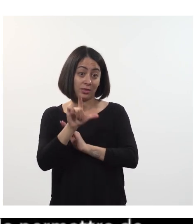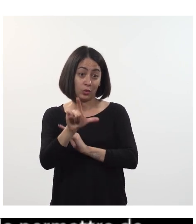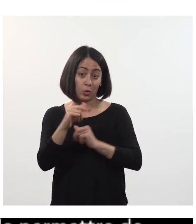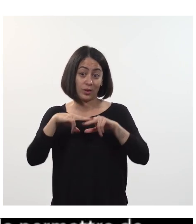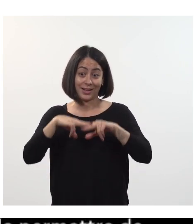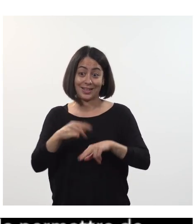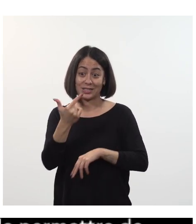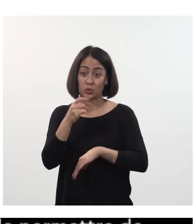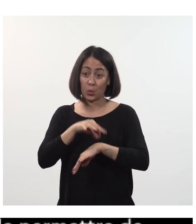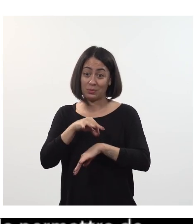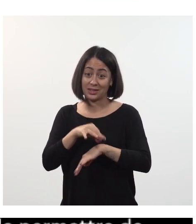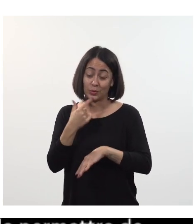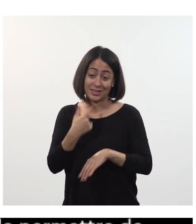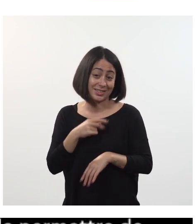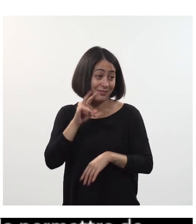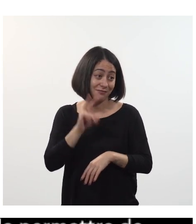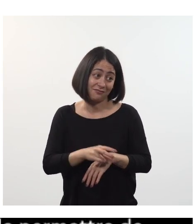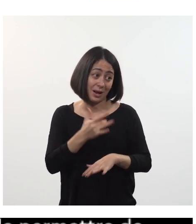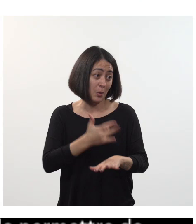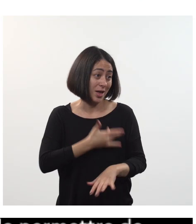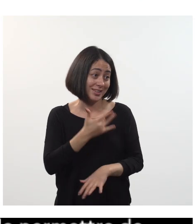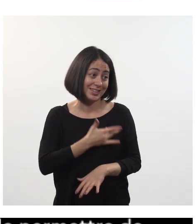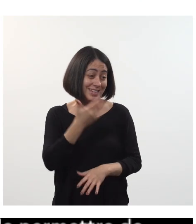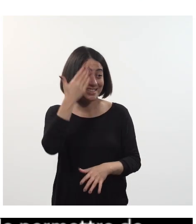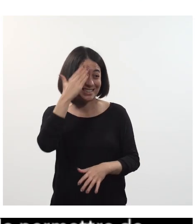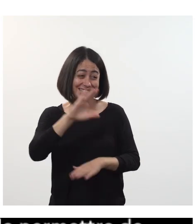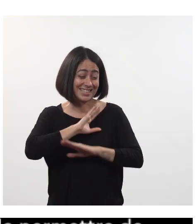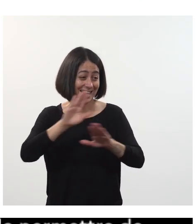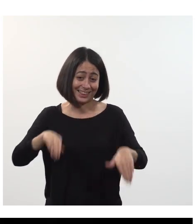Ouf. C'était fortement intéressant. Je sais que c'est votre dernière slide.